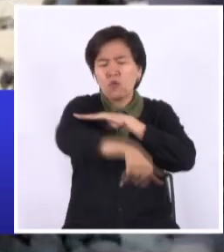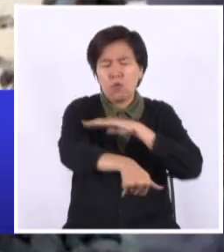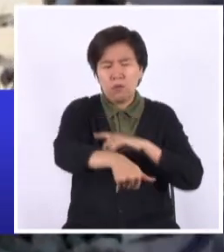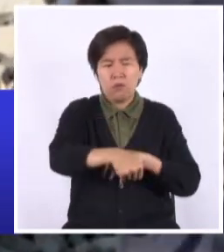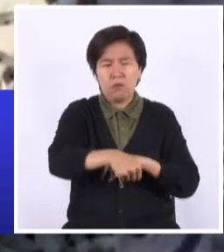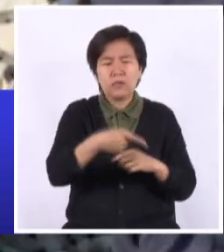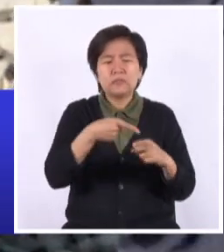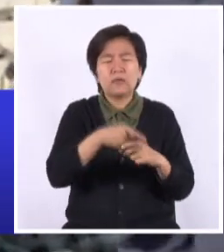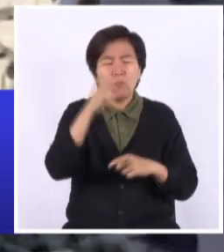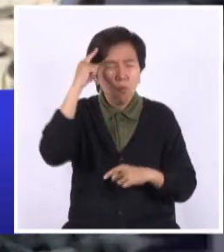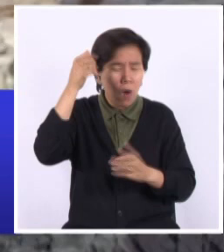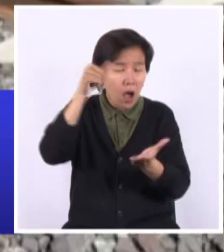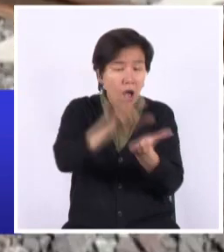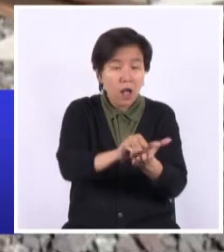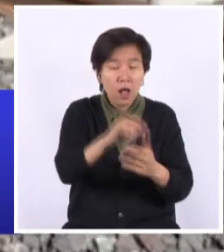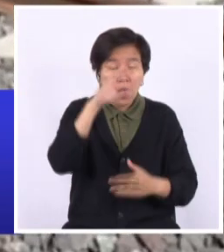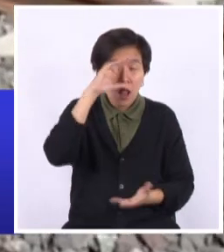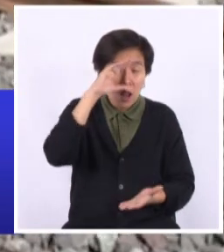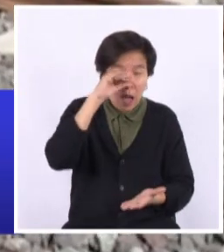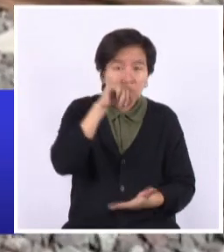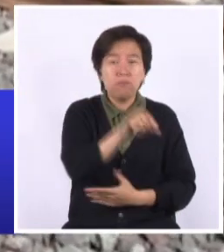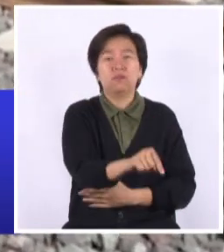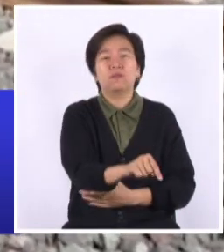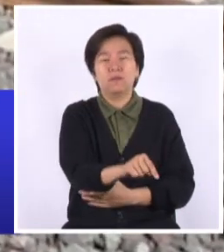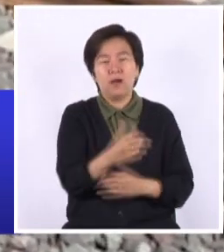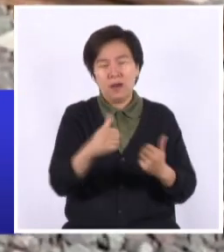ลบเองเนี่ยแหละค่ะเบื้องต้นนะเขาก็นำตัว